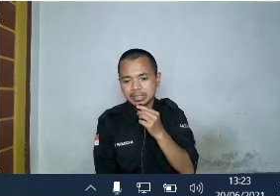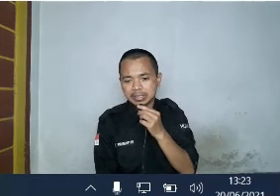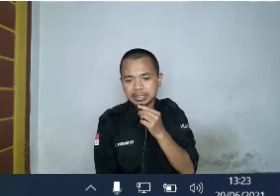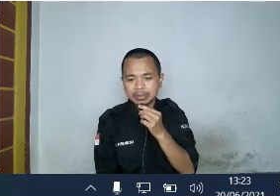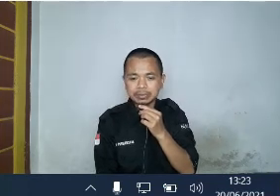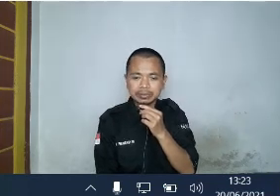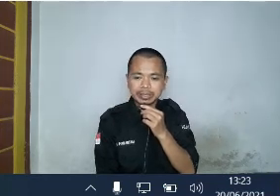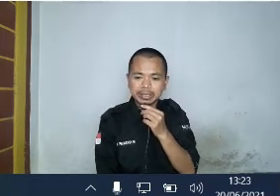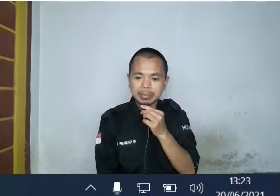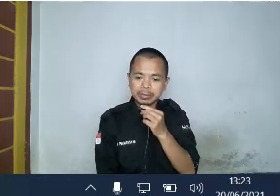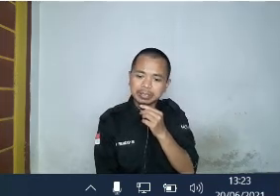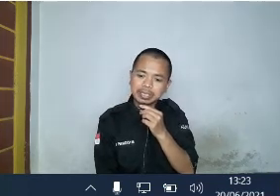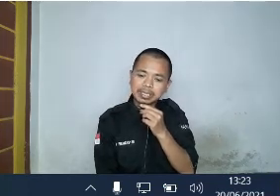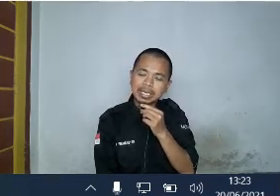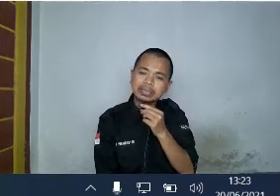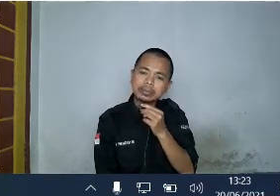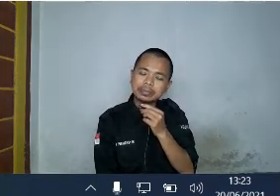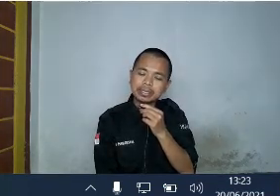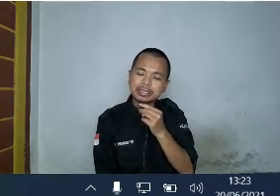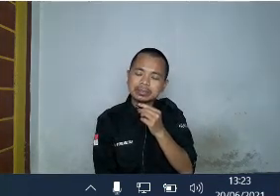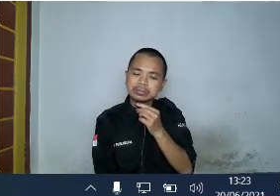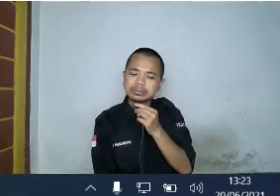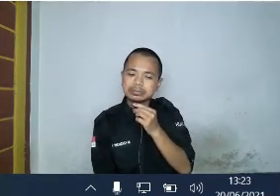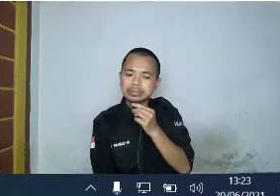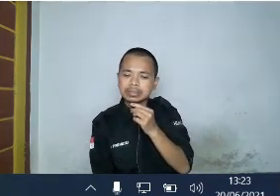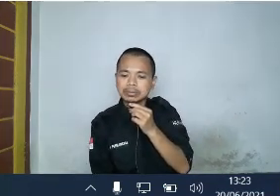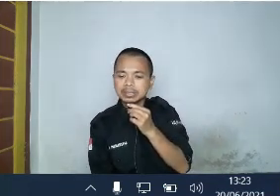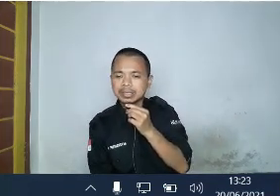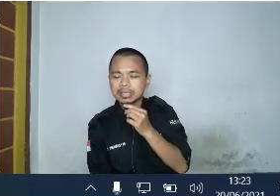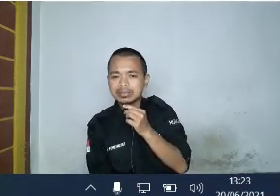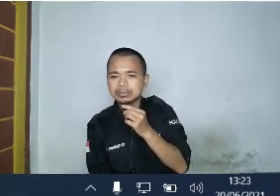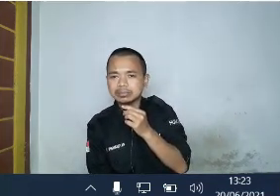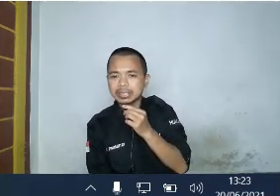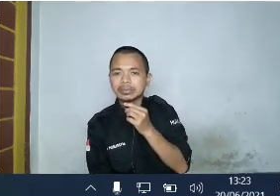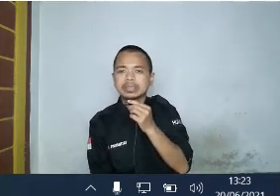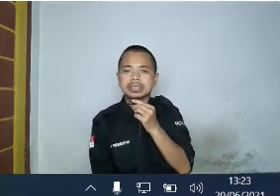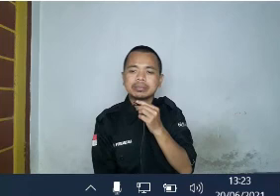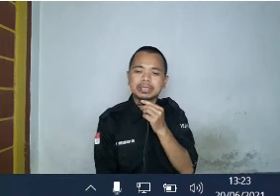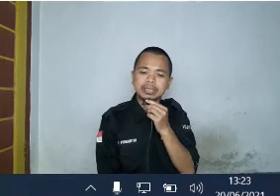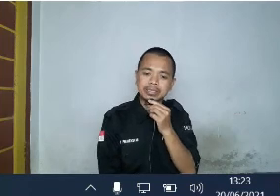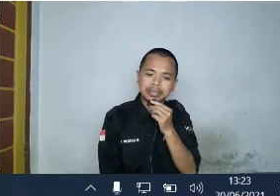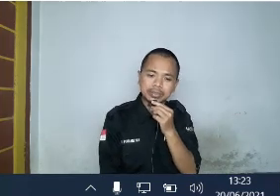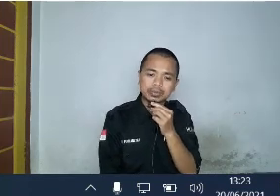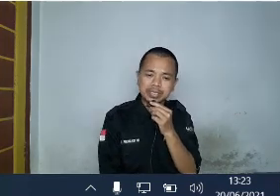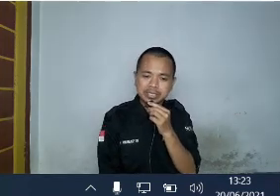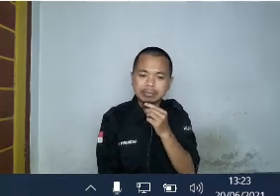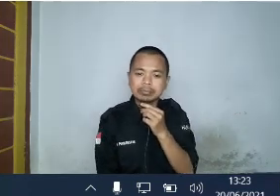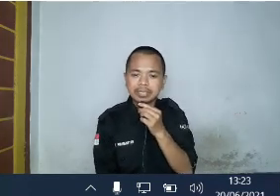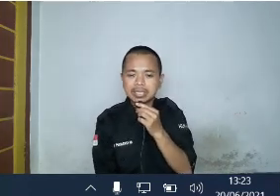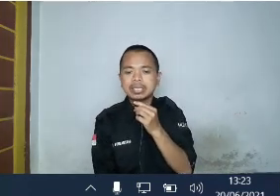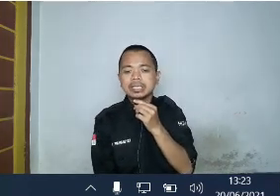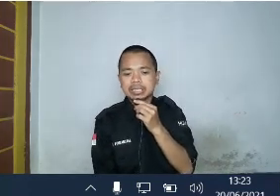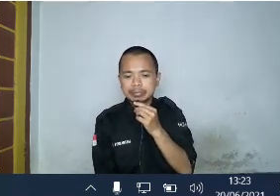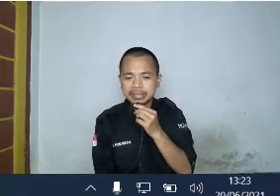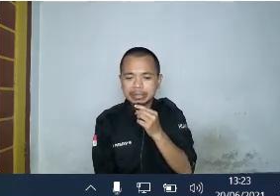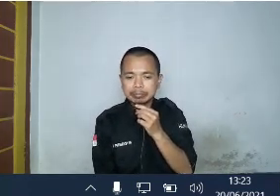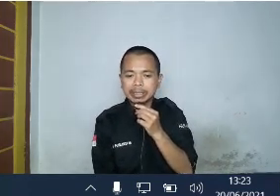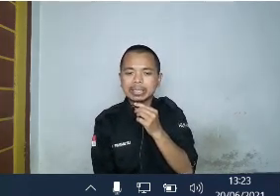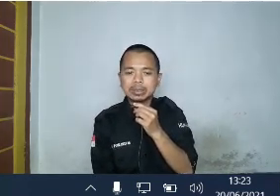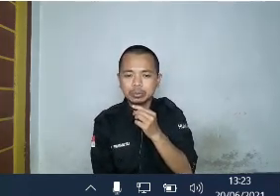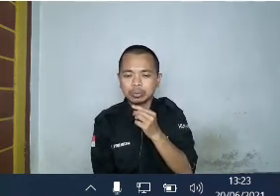mengerjakannya kirim ke UT baru nanti akan aktif yang mata kuliah yang berikutnya yang B begitu sistemnya